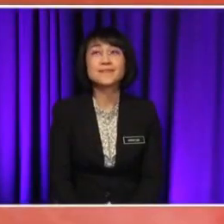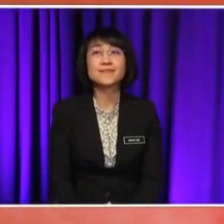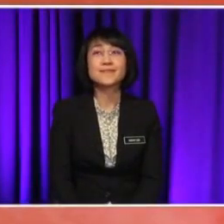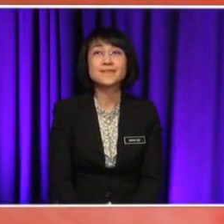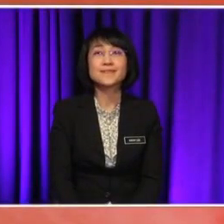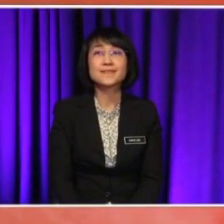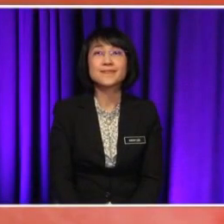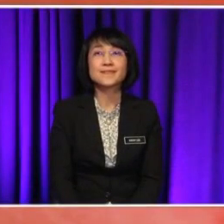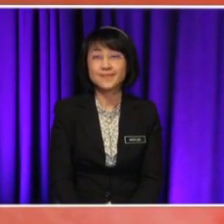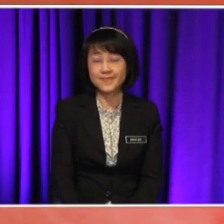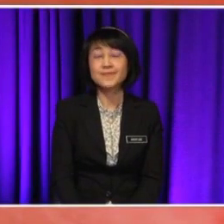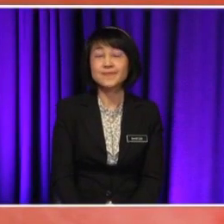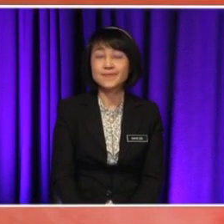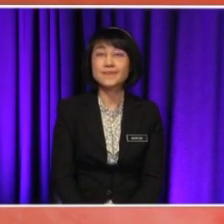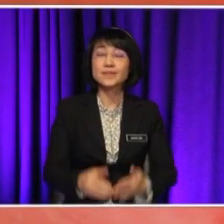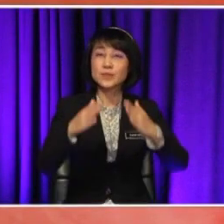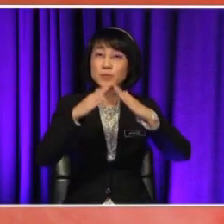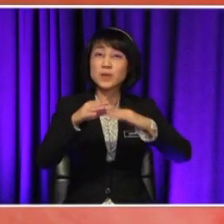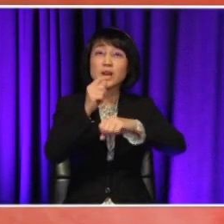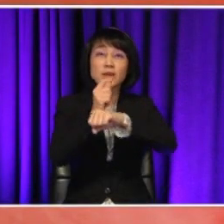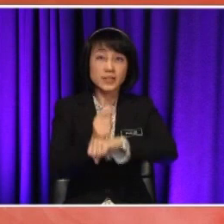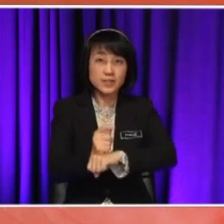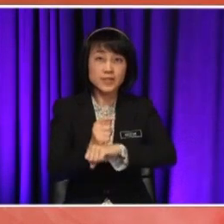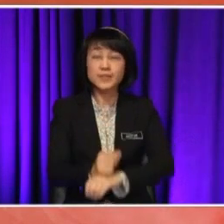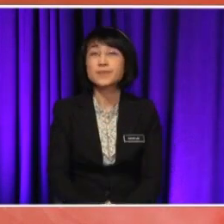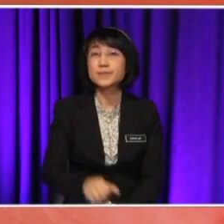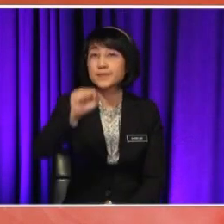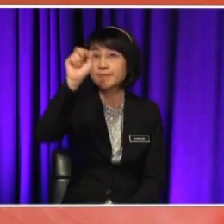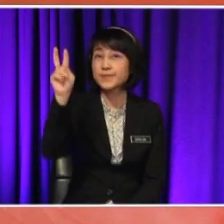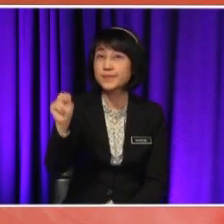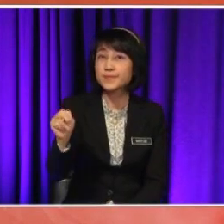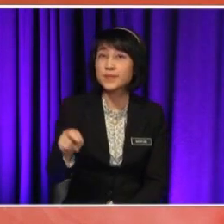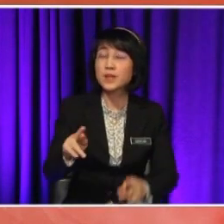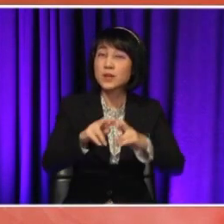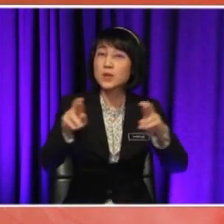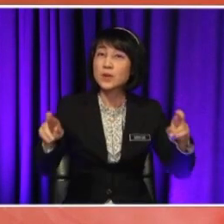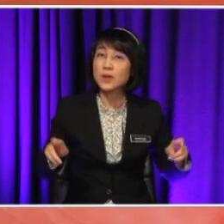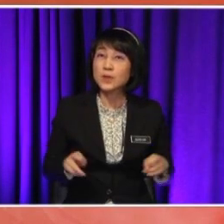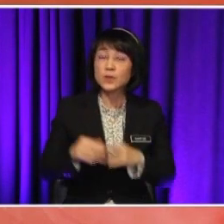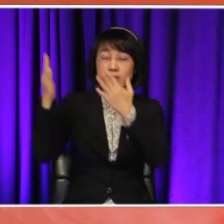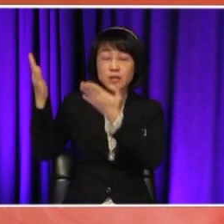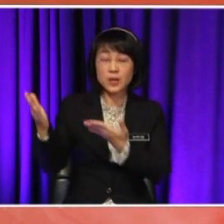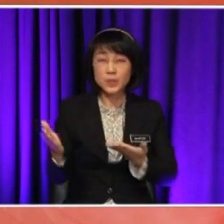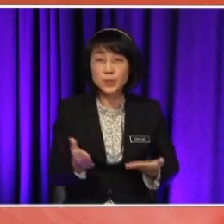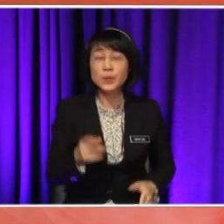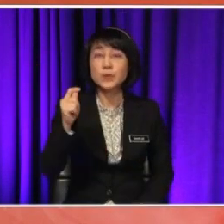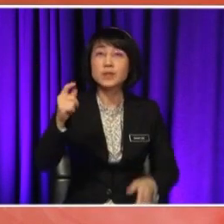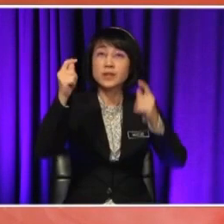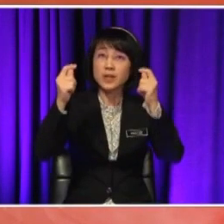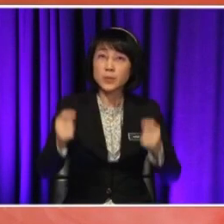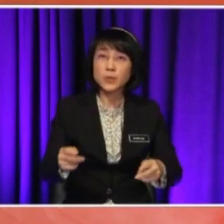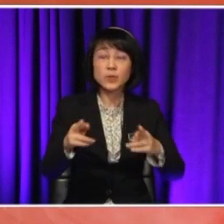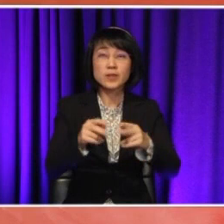cikgu cakap tentang rumah tradisional Melayu. Okey, soalan dia, ruang. Okey, ruang untuk menyambut tetamu, tempat bersantai,